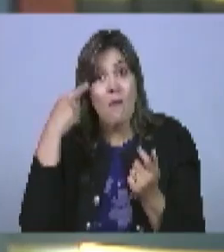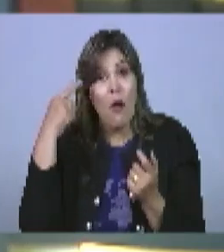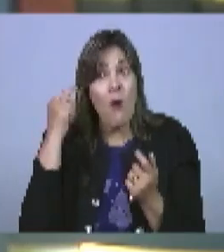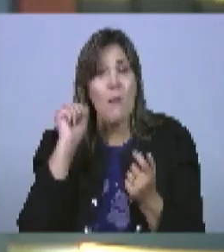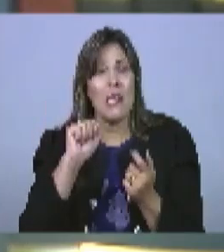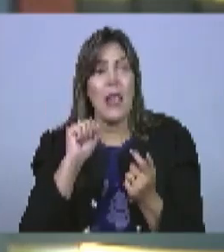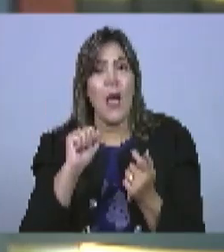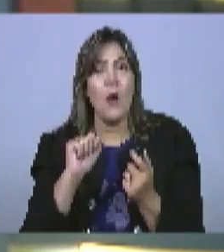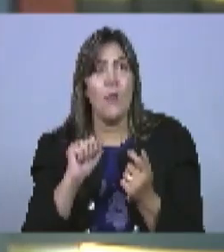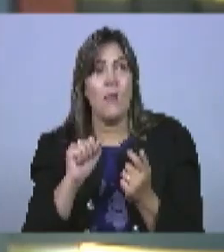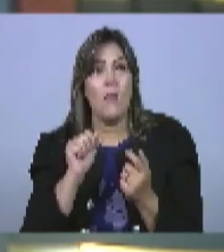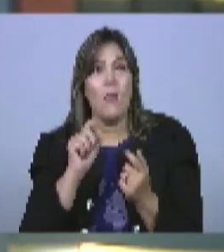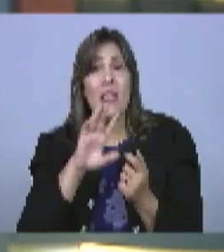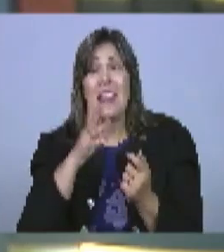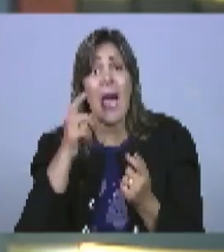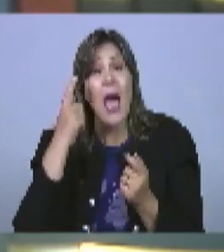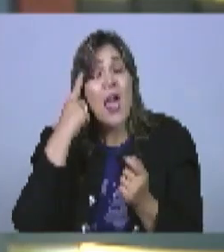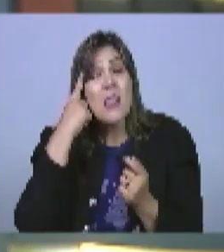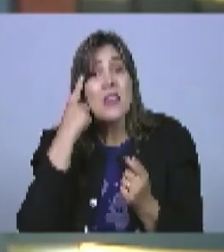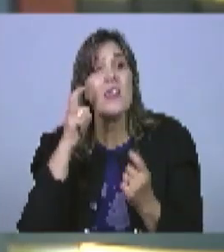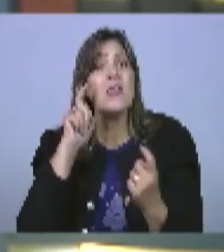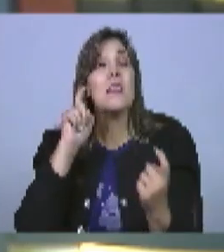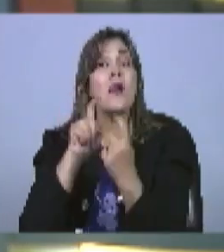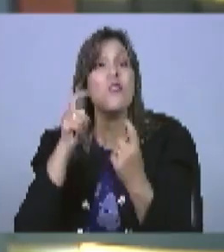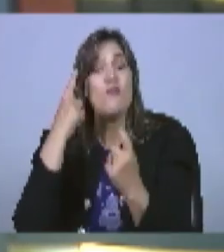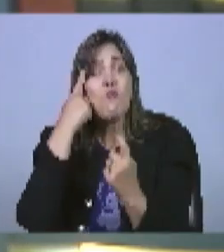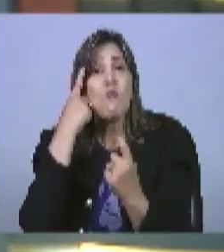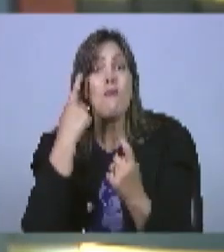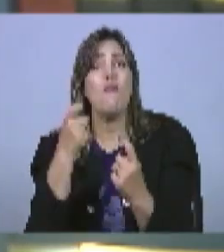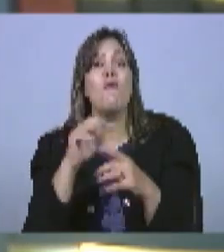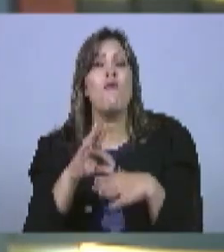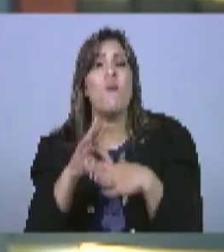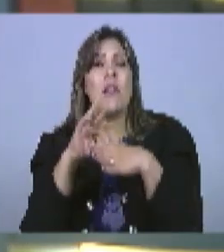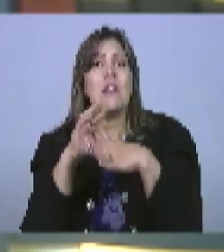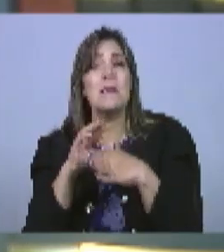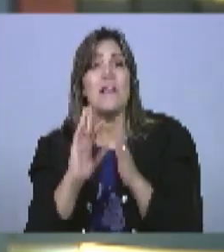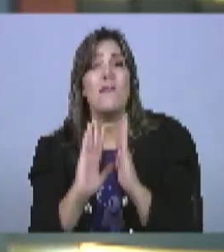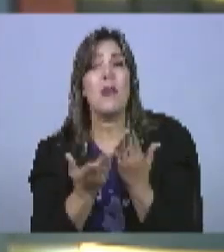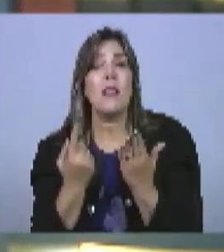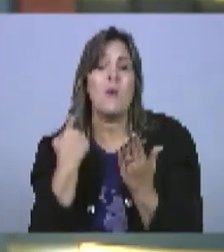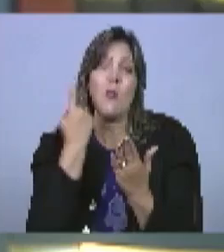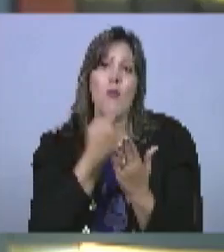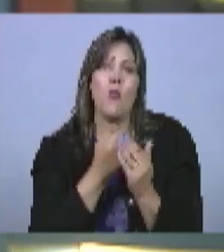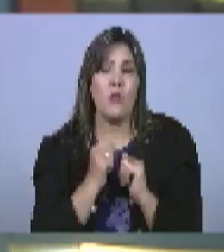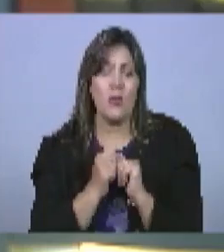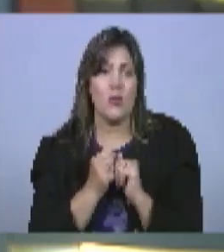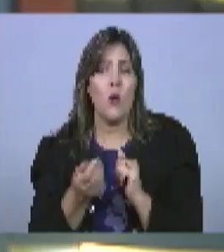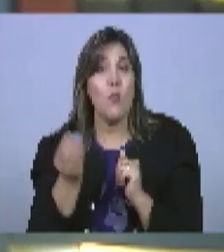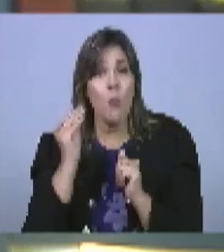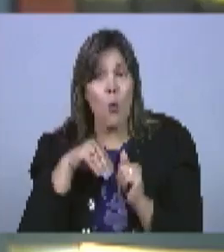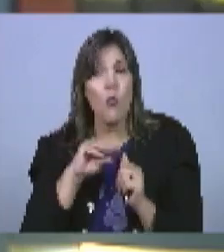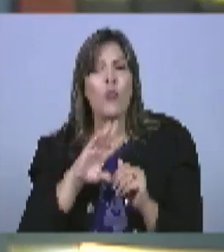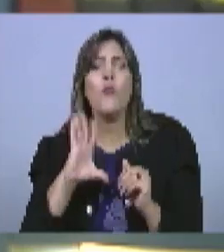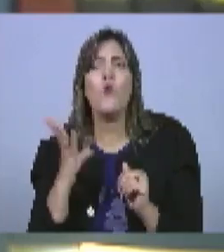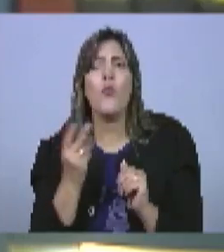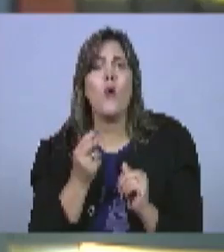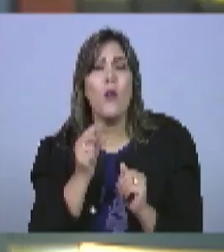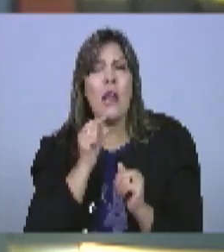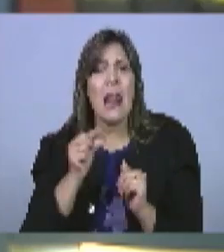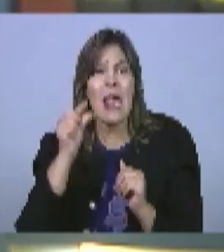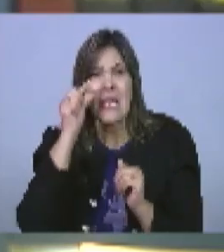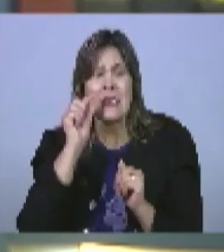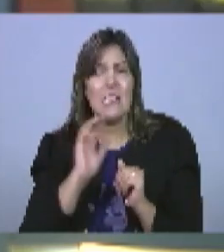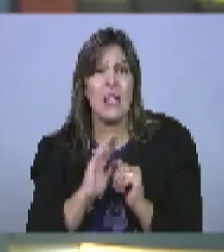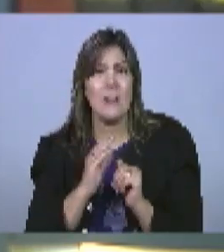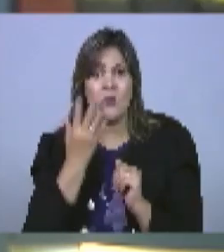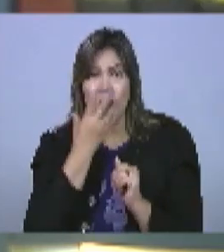بالتاكيد ضد مفهوم الانسان كما ورد في الكتاب المقدس وكما ورد في كل الاديان بالمناسبه حاله